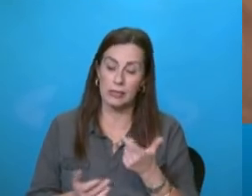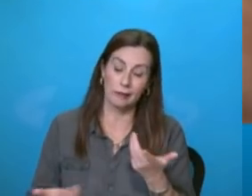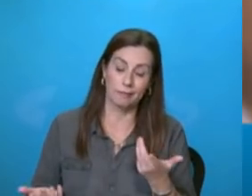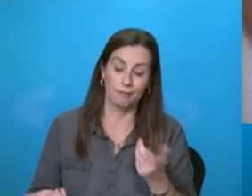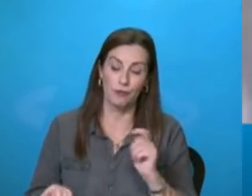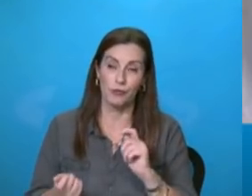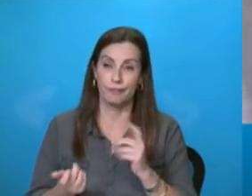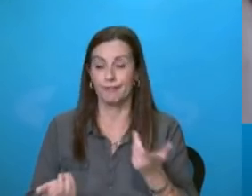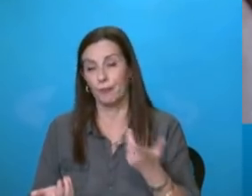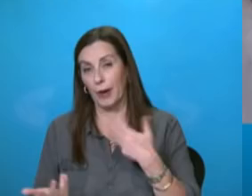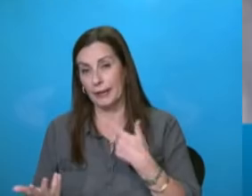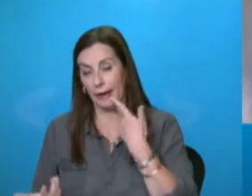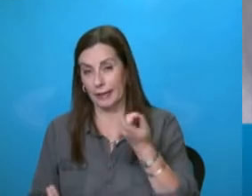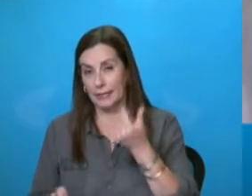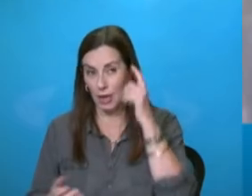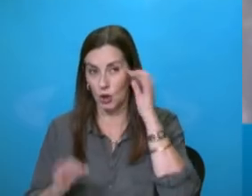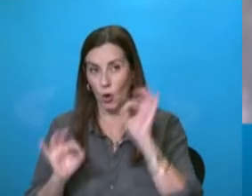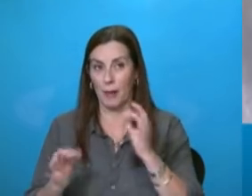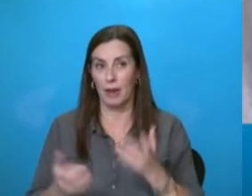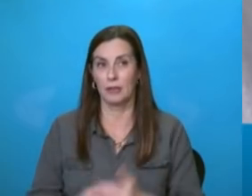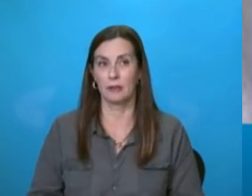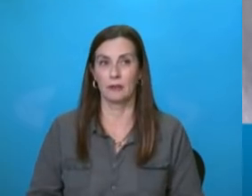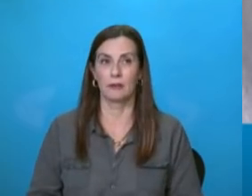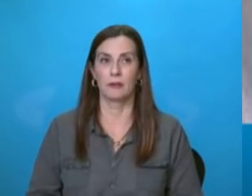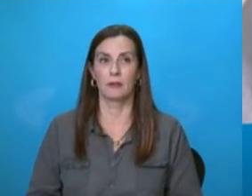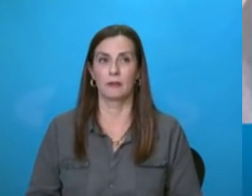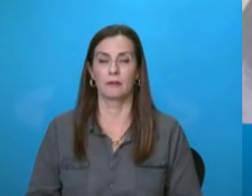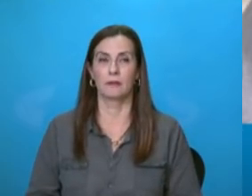קצת נורמלית, בואי נגיד.